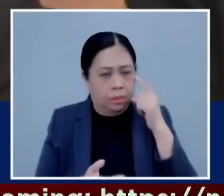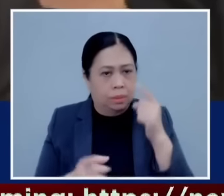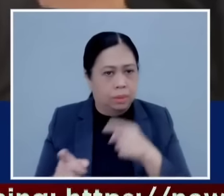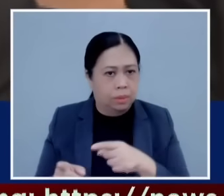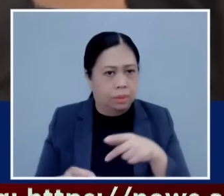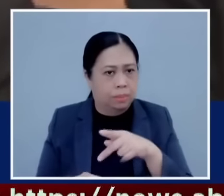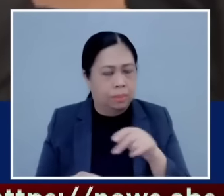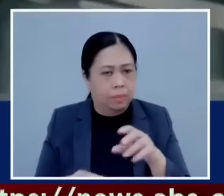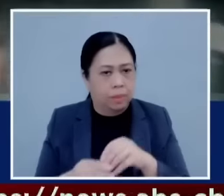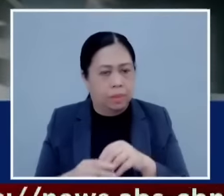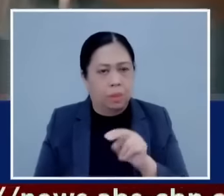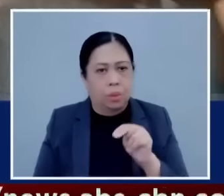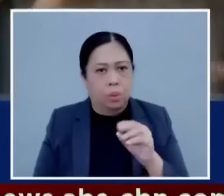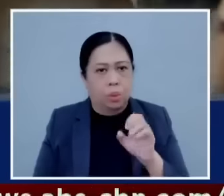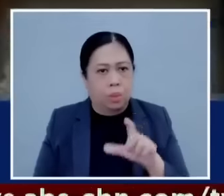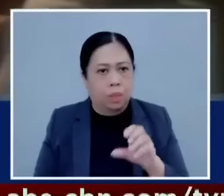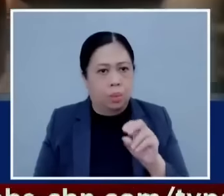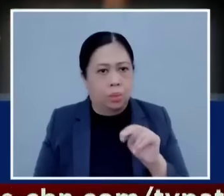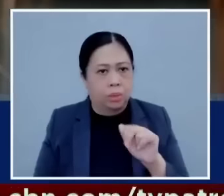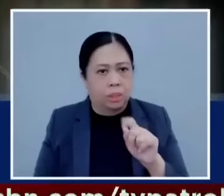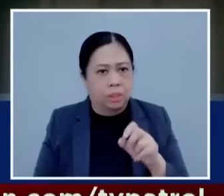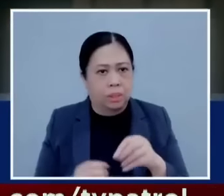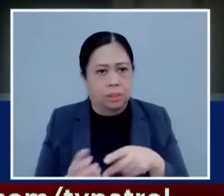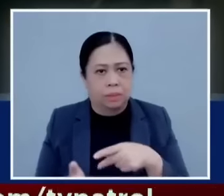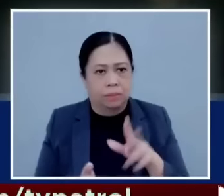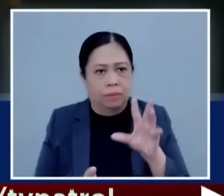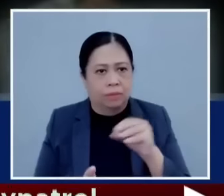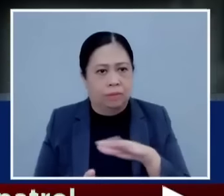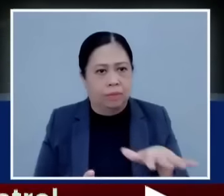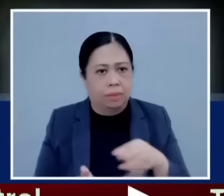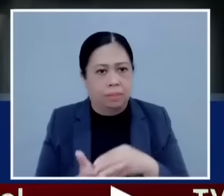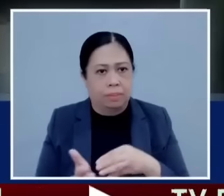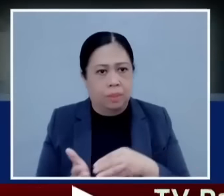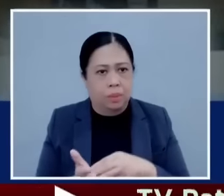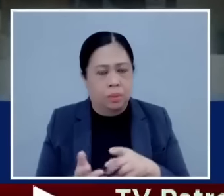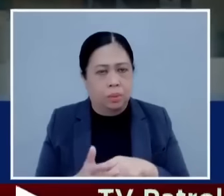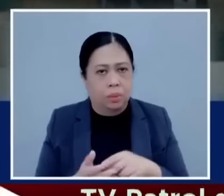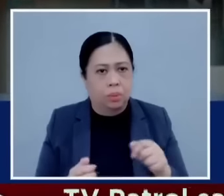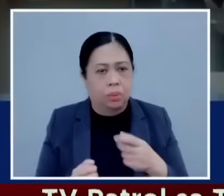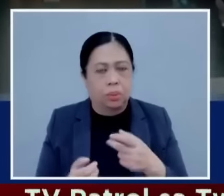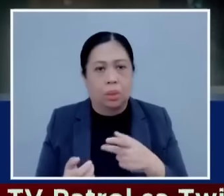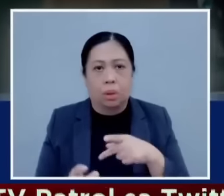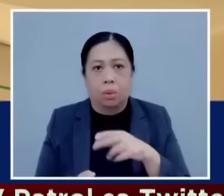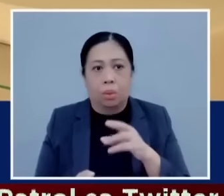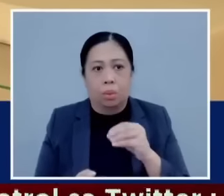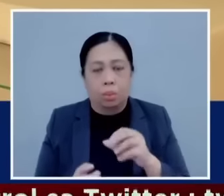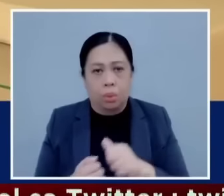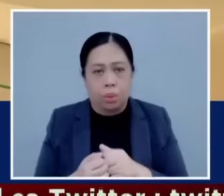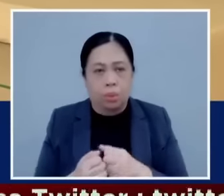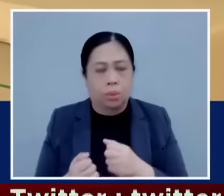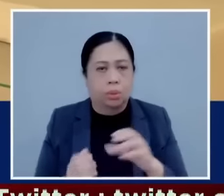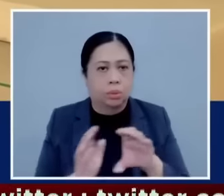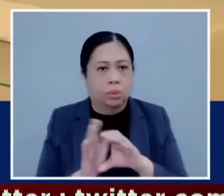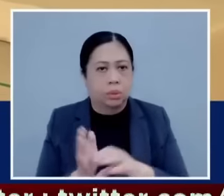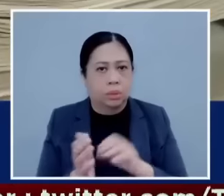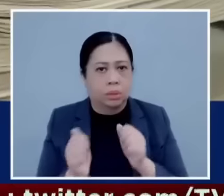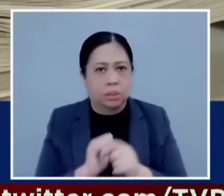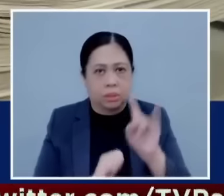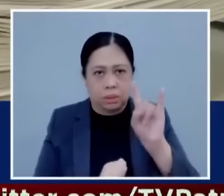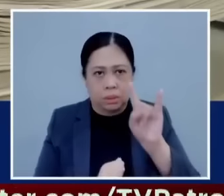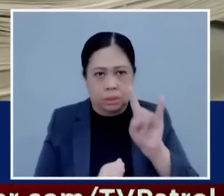Convenor Noel Oñate nang bayaran ng 55 million pesos ang pro-charter change TV advertisement. Dapat din anyang humarap